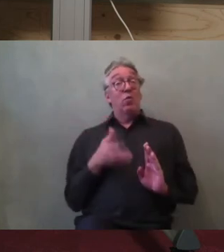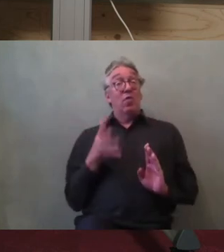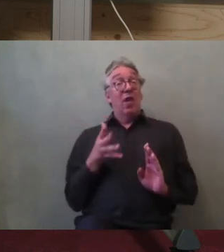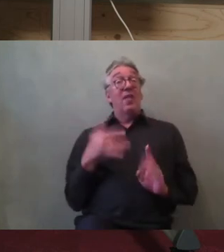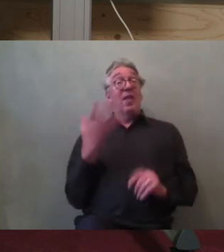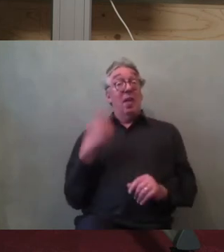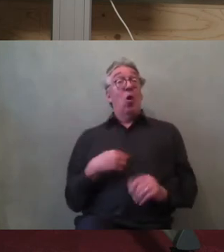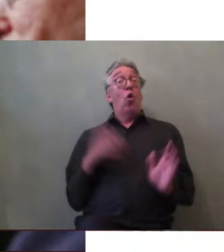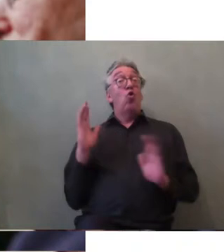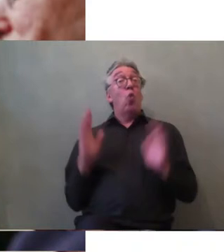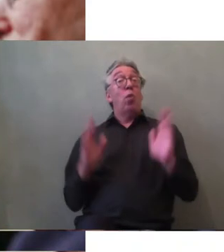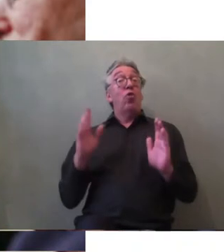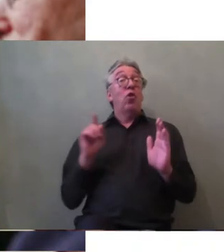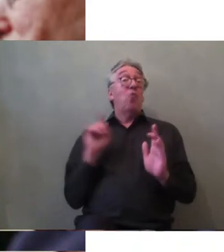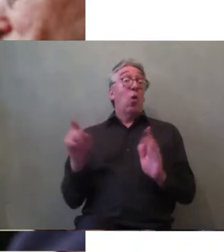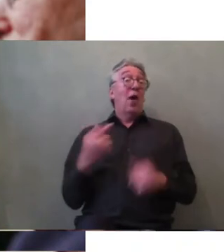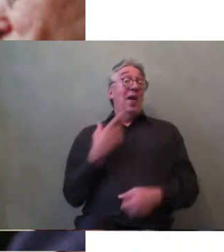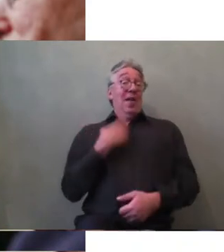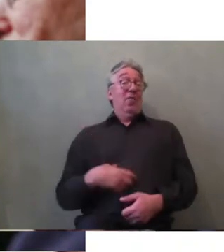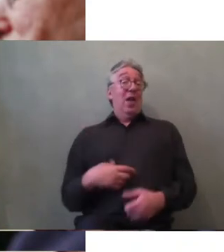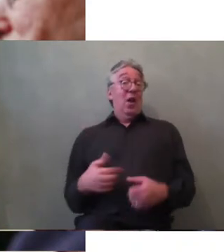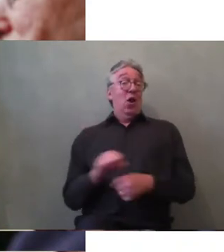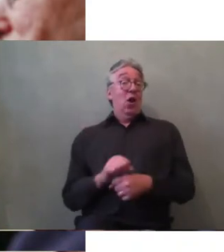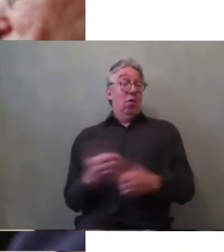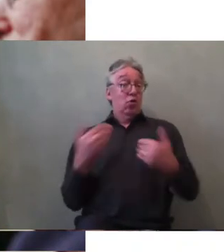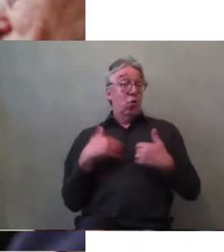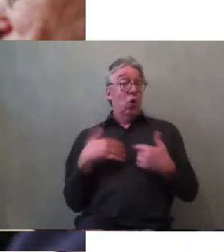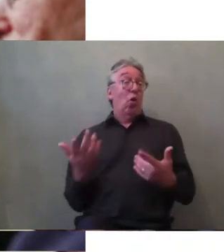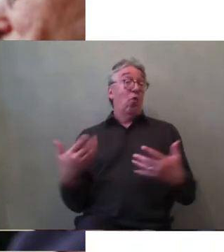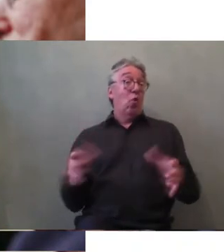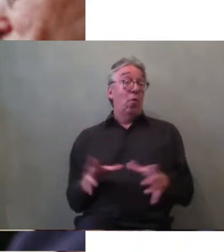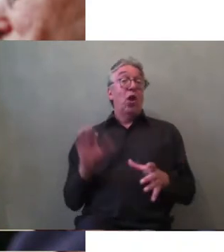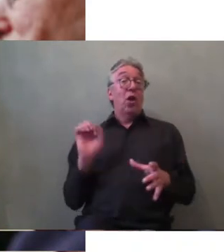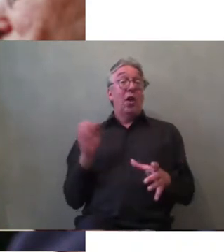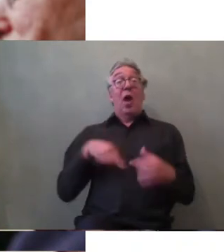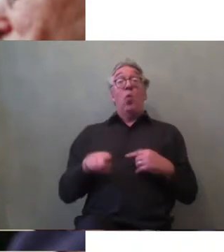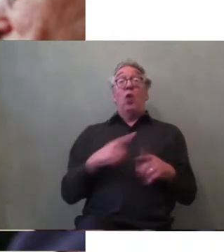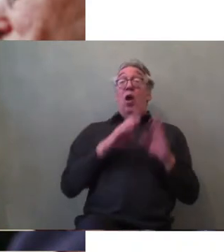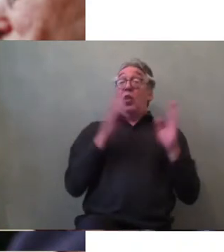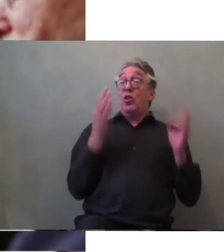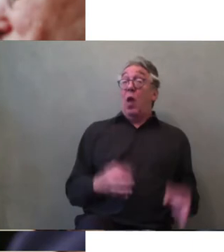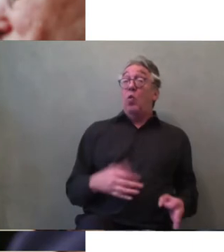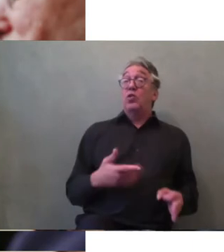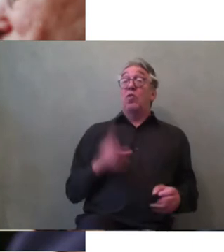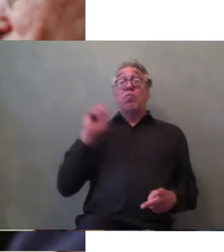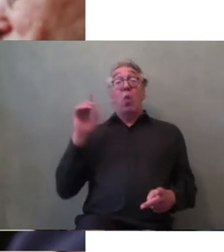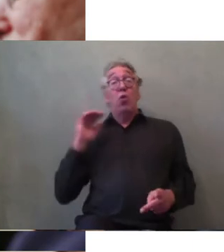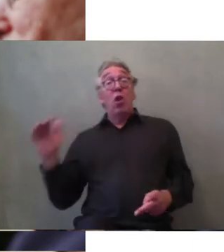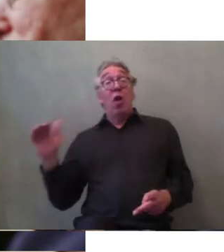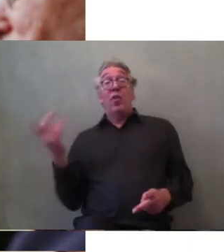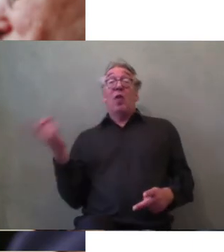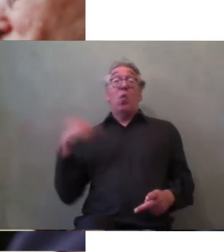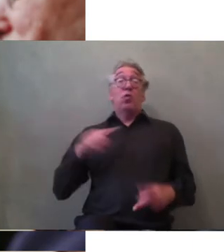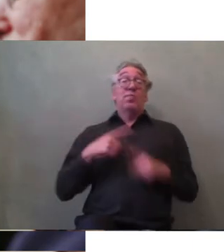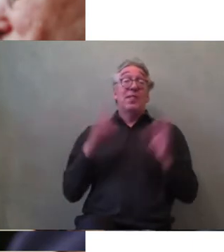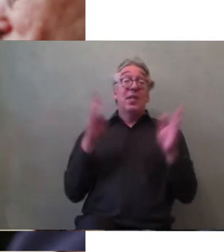maar ook groepen, een timeslot kunnen boeken en vanuit huis of vanuit het ziekenhuis of vanuit het buitenland of vanuit het